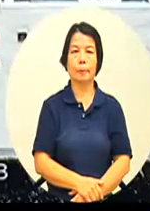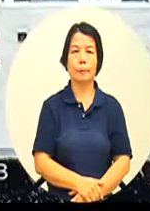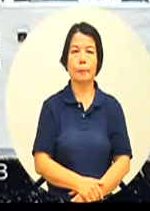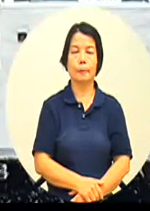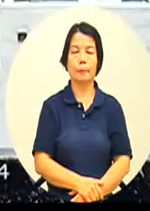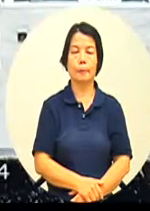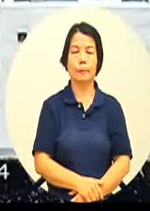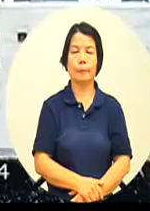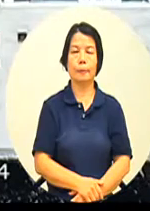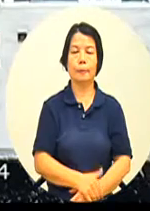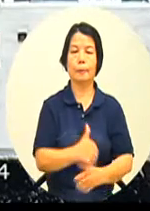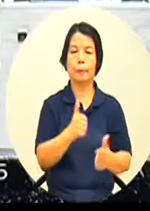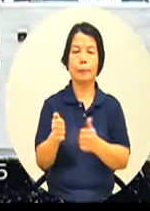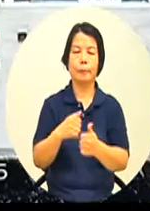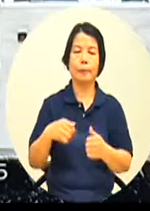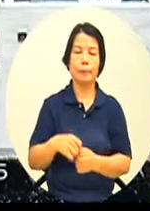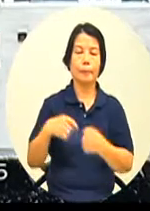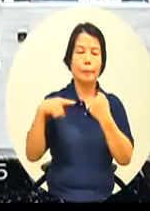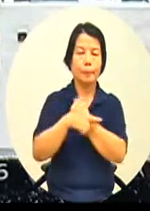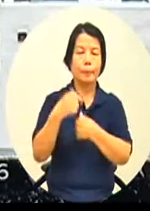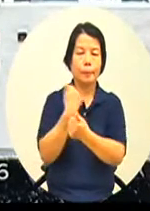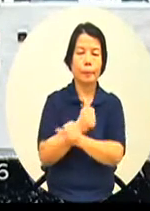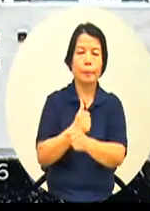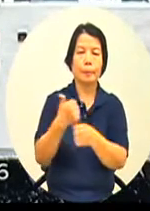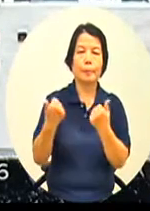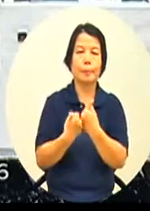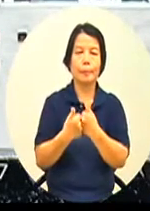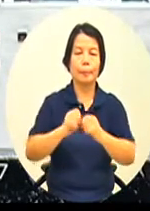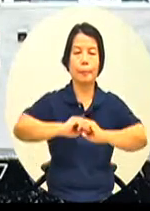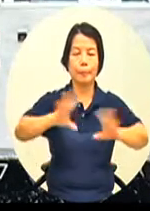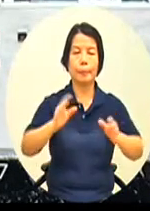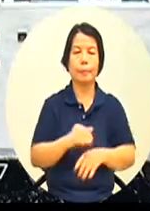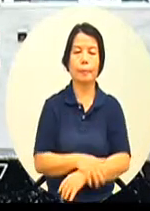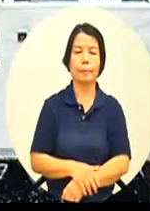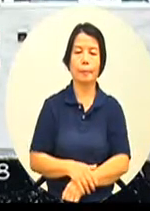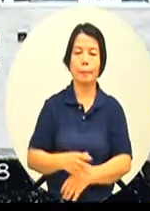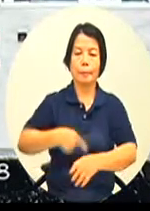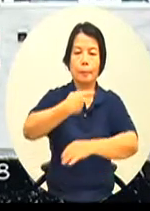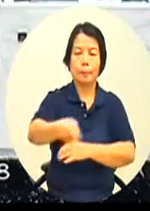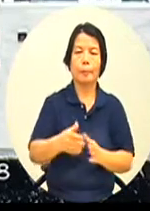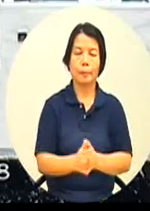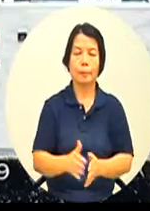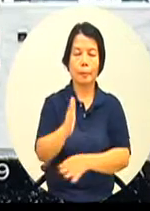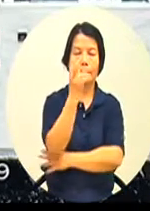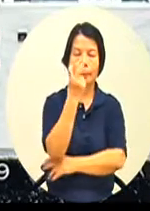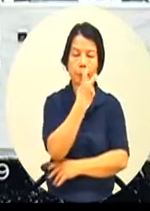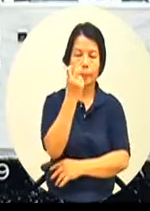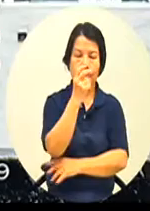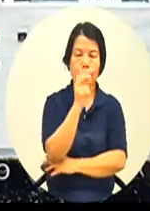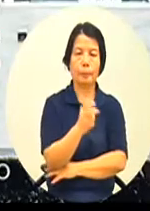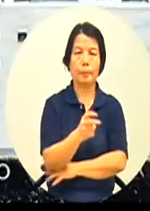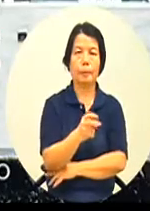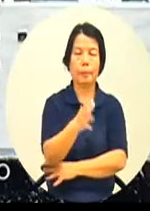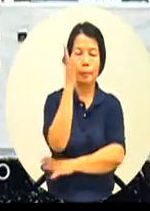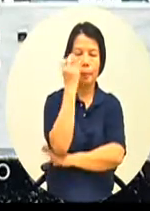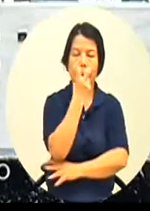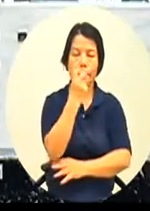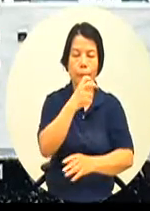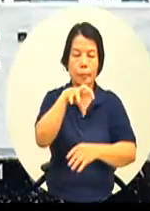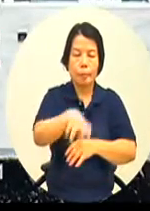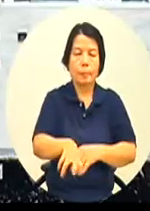好，谢谢研讨会的刘主任委员。接下来我们请政风处的陈处长啊，业务报告。